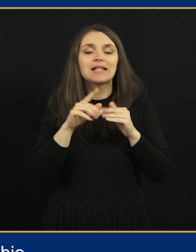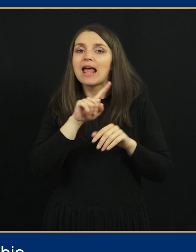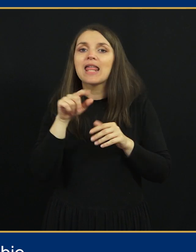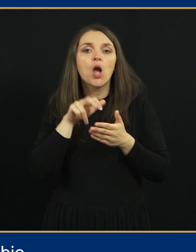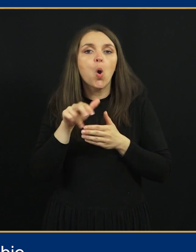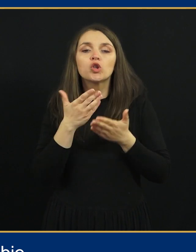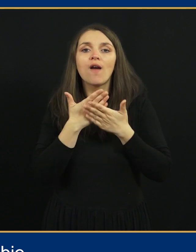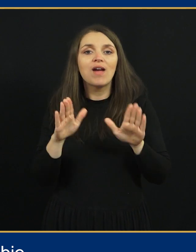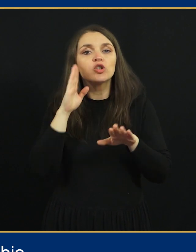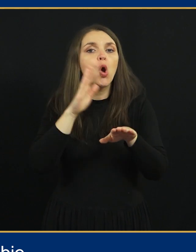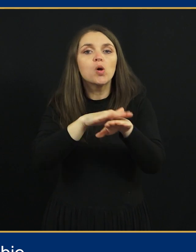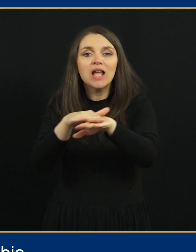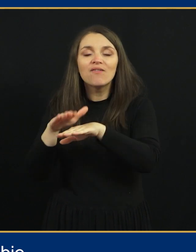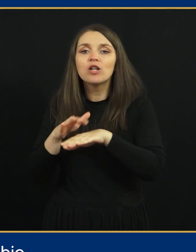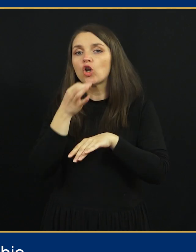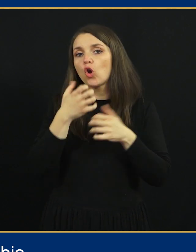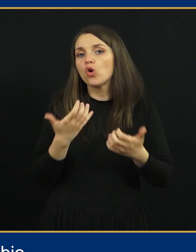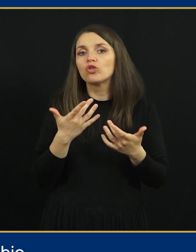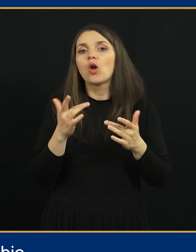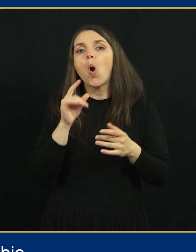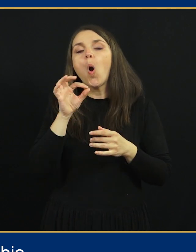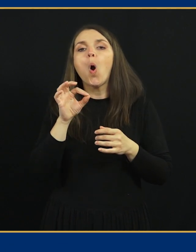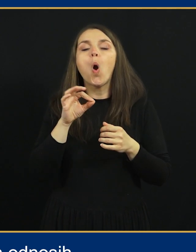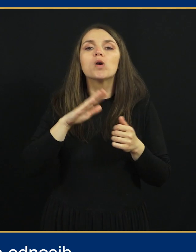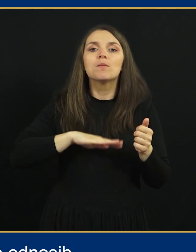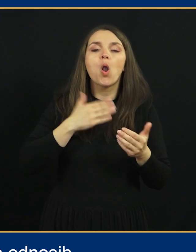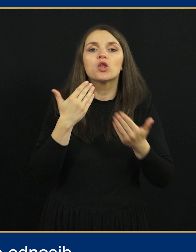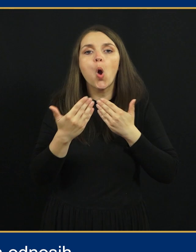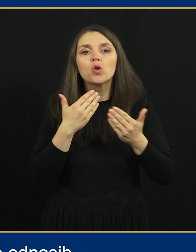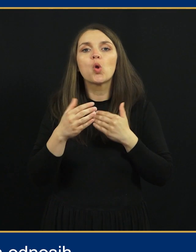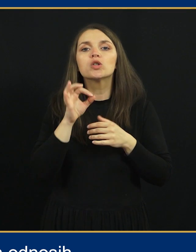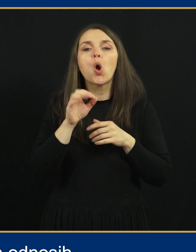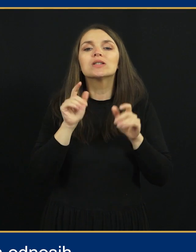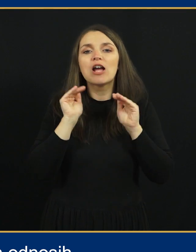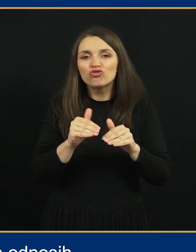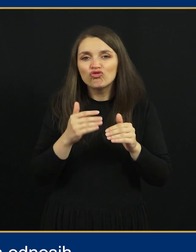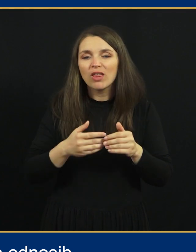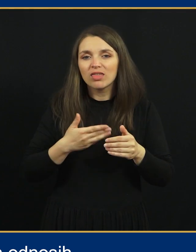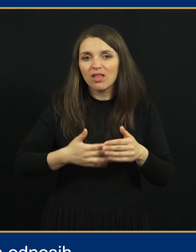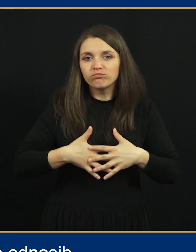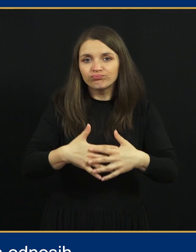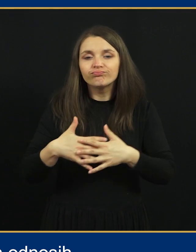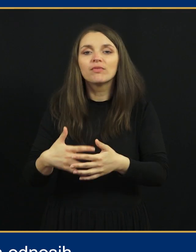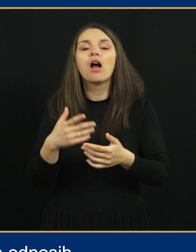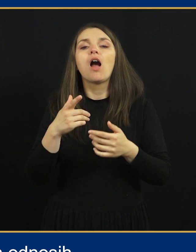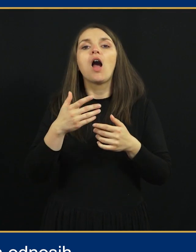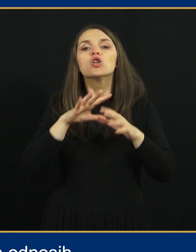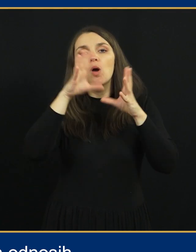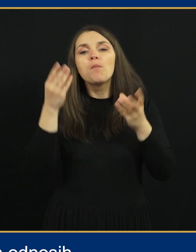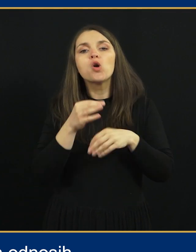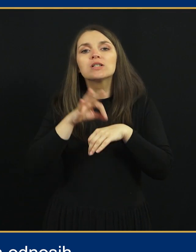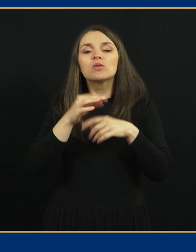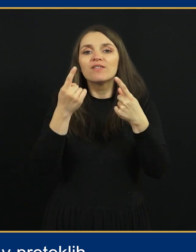v romska naselja ne hodijo več ozaveščati, če želite, o kontracepciji, o spolnih odnosih, o splošnem